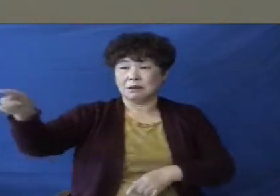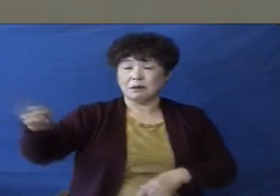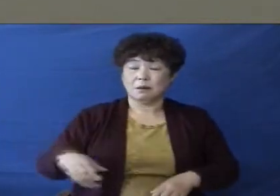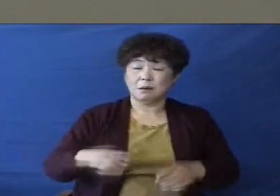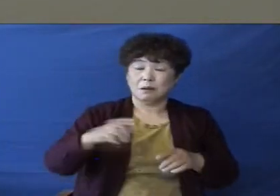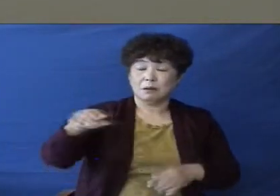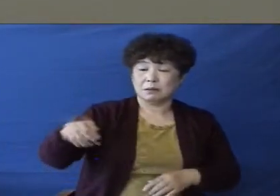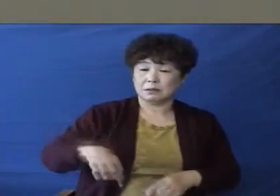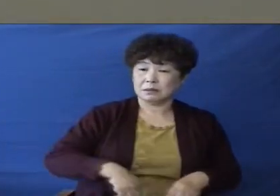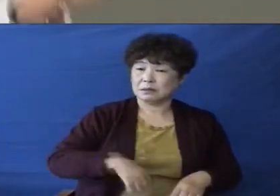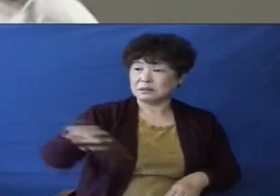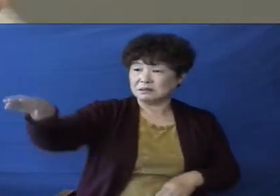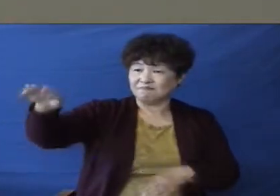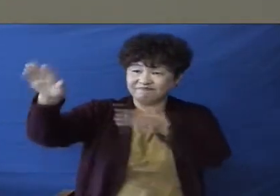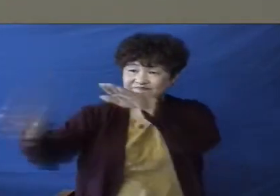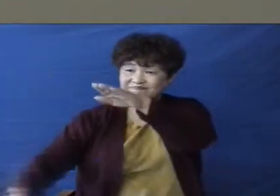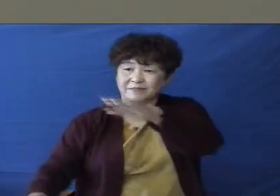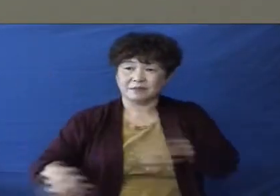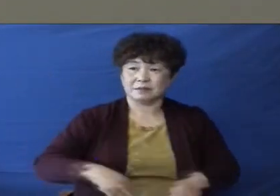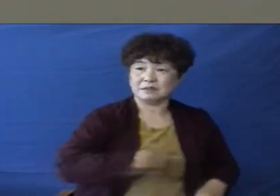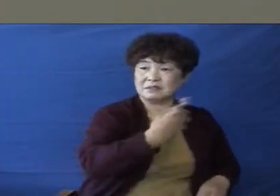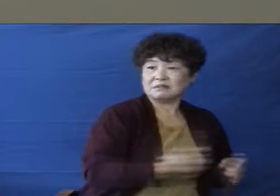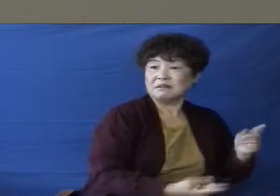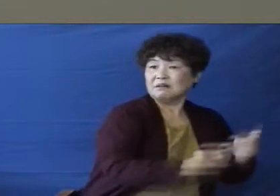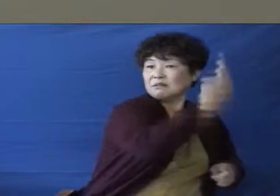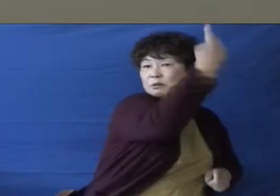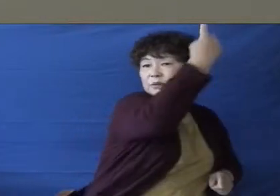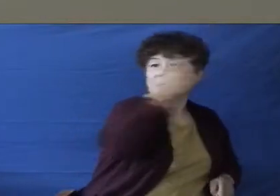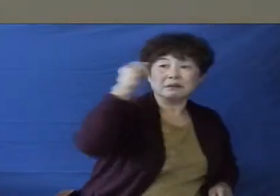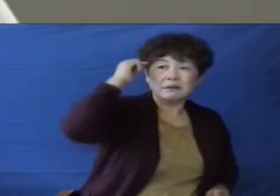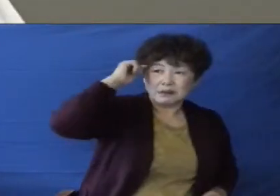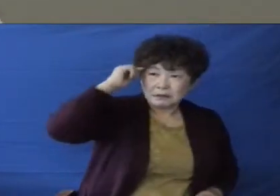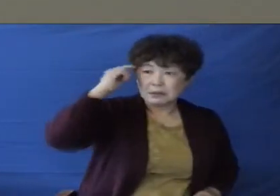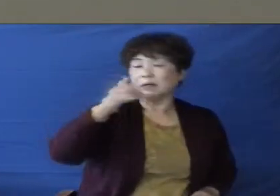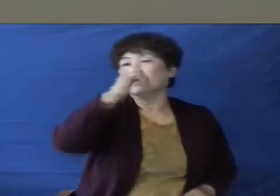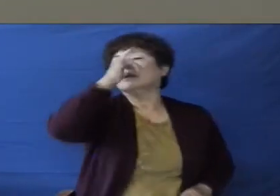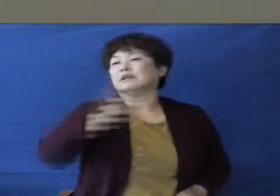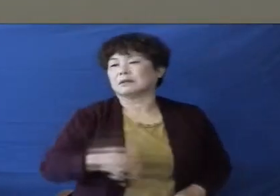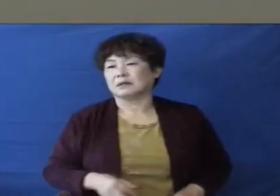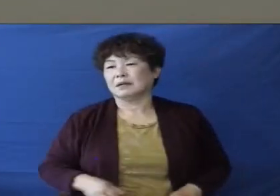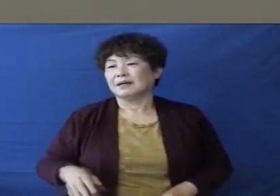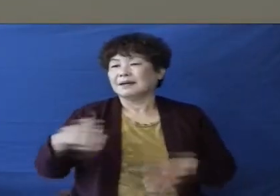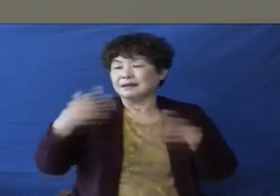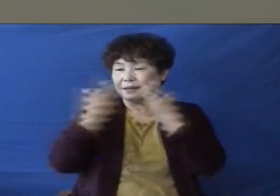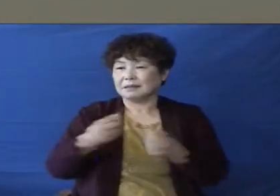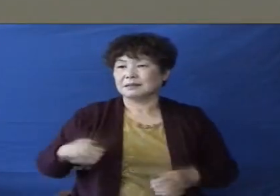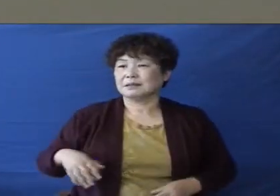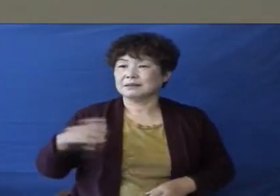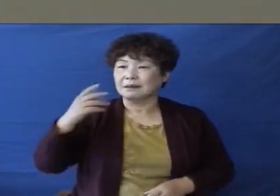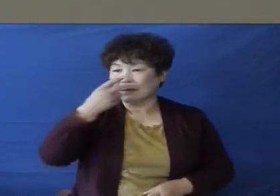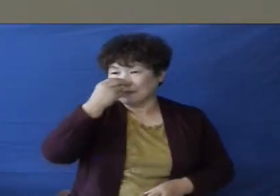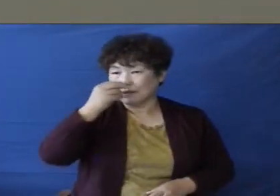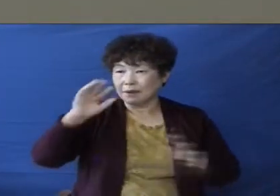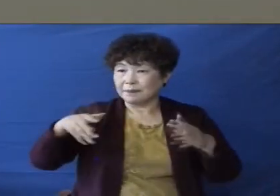자기를 높이려고 하는 수작 잉 거에요 요즘에 그 유튜브가